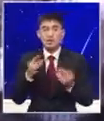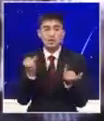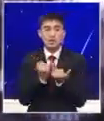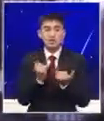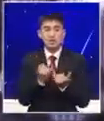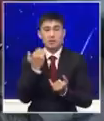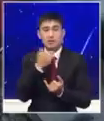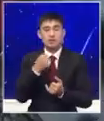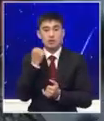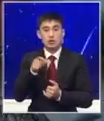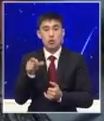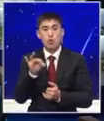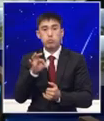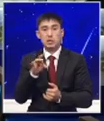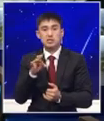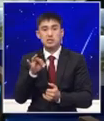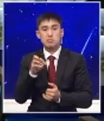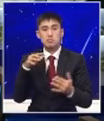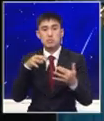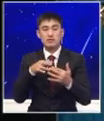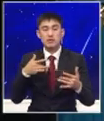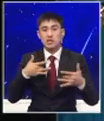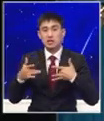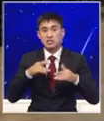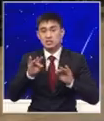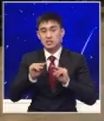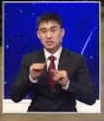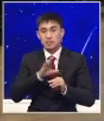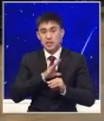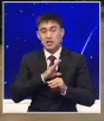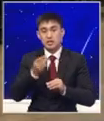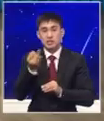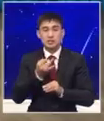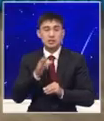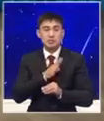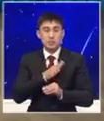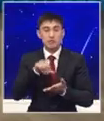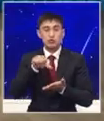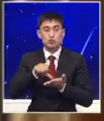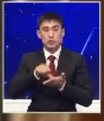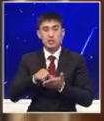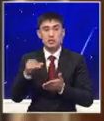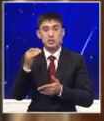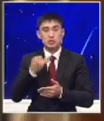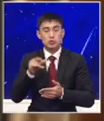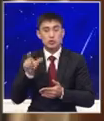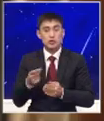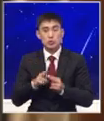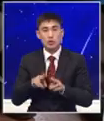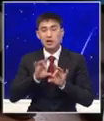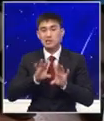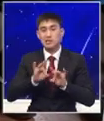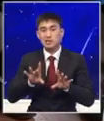гостями в качестве героев Урбулакской битвы в театрализованной сценке. Не менее интересным стало выступление историков, которые